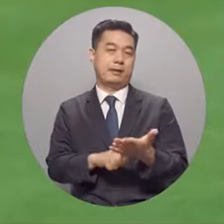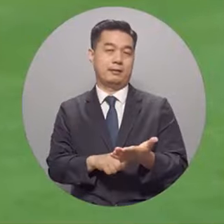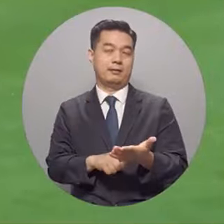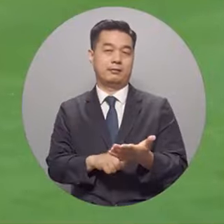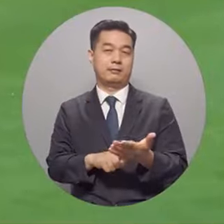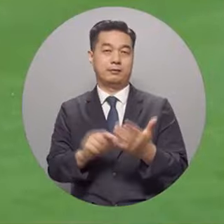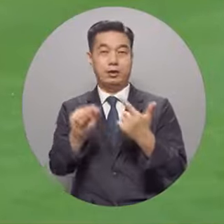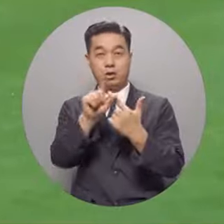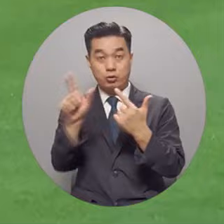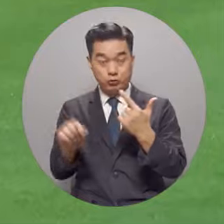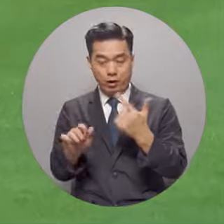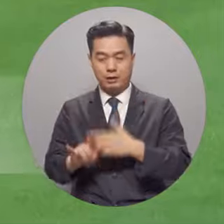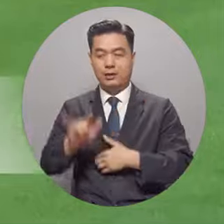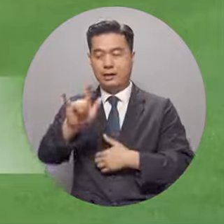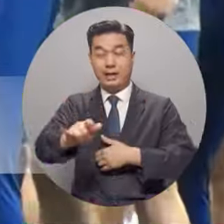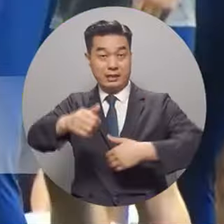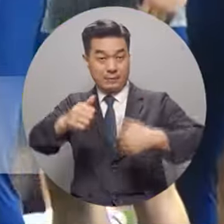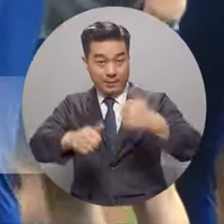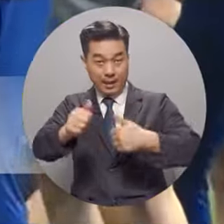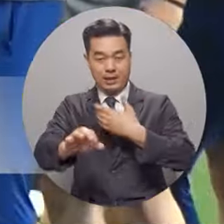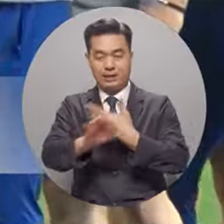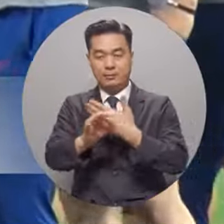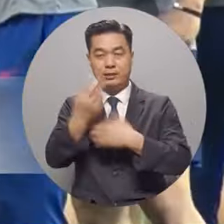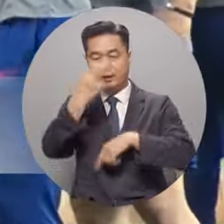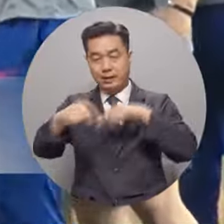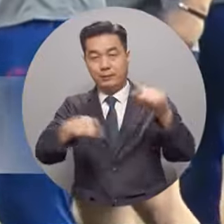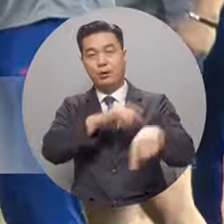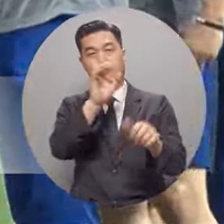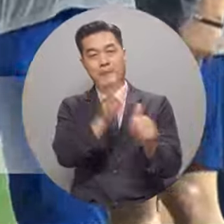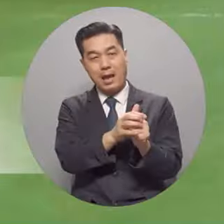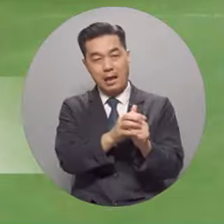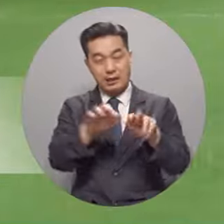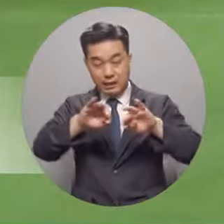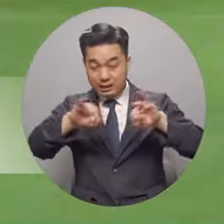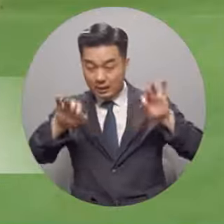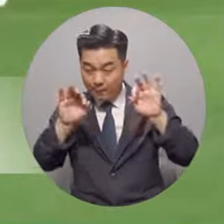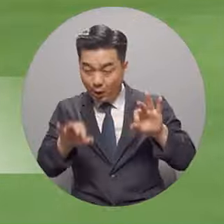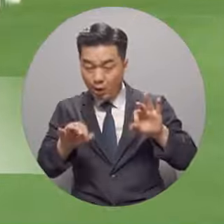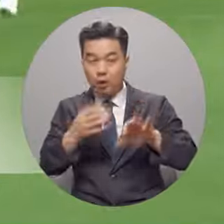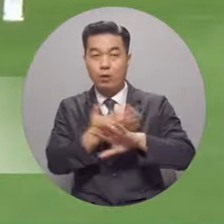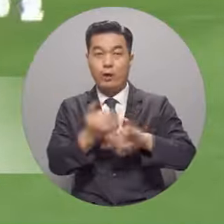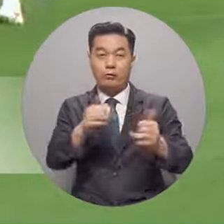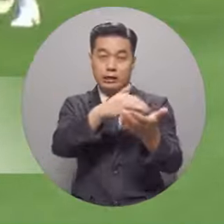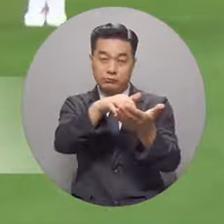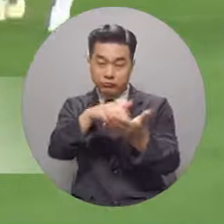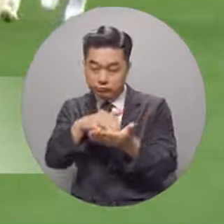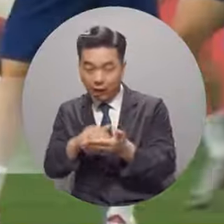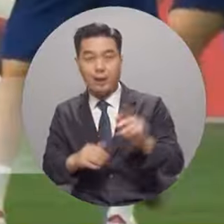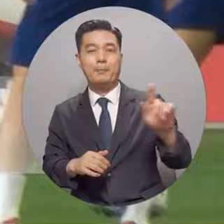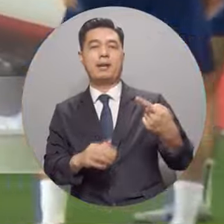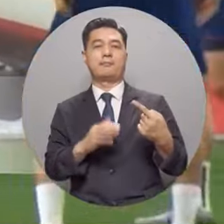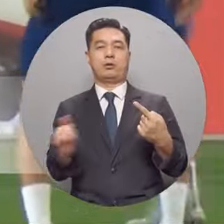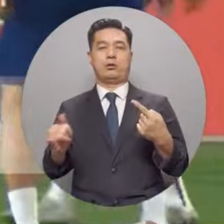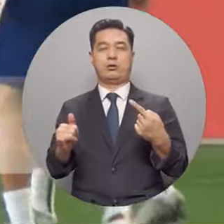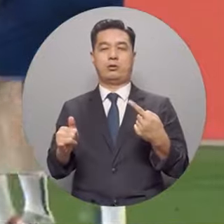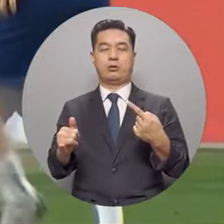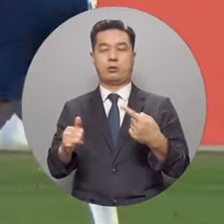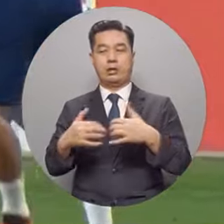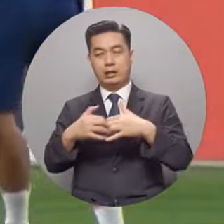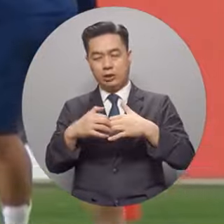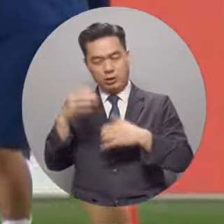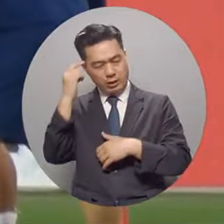6월 A매치까지 임시 감독 손에 맡기는 파행 속에 들여다본 외국인 감독만 100명에 전력강화위원회 회의만